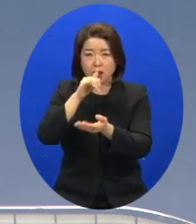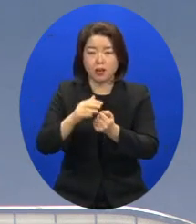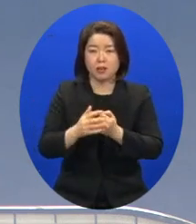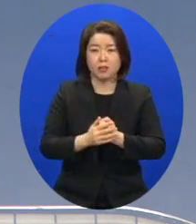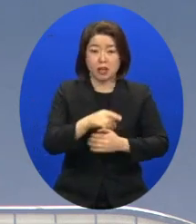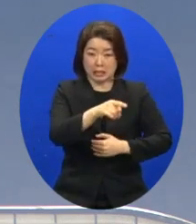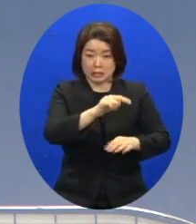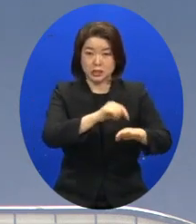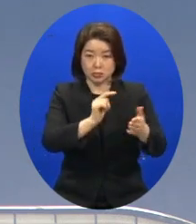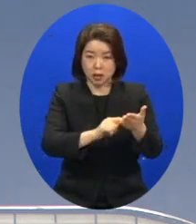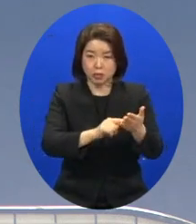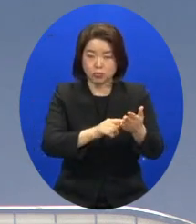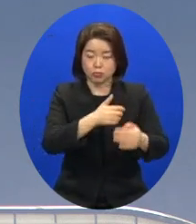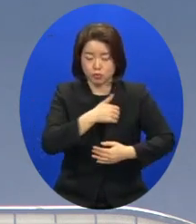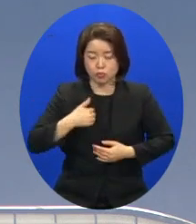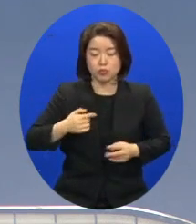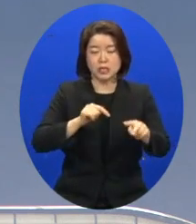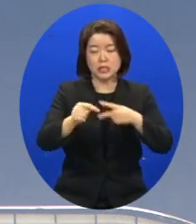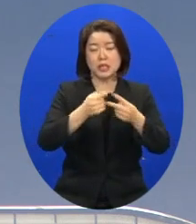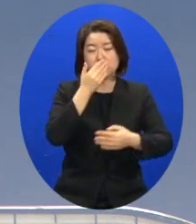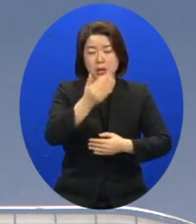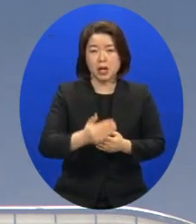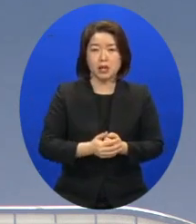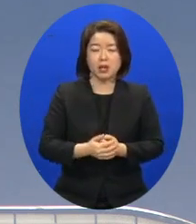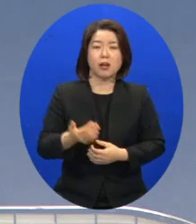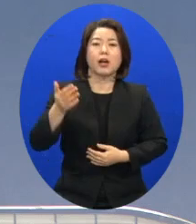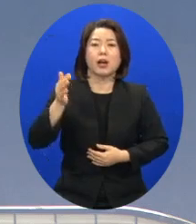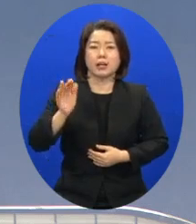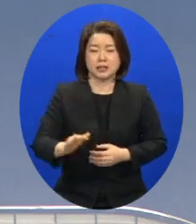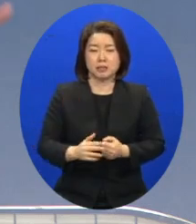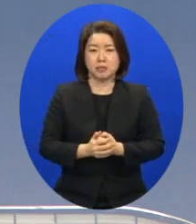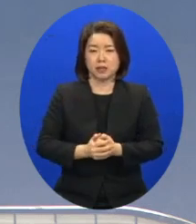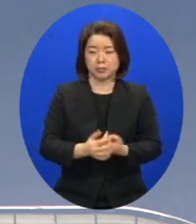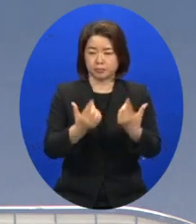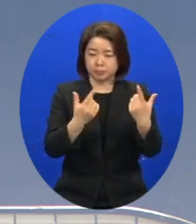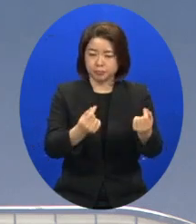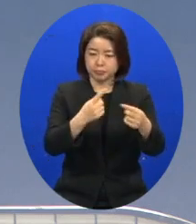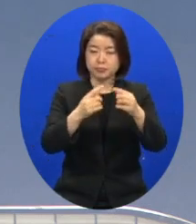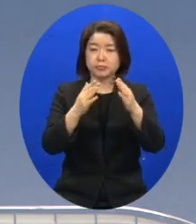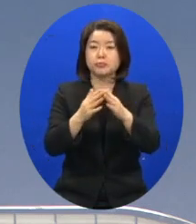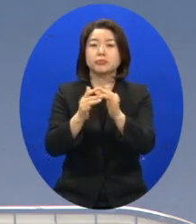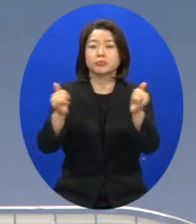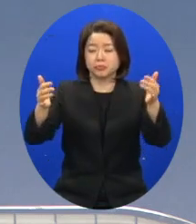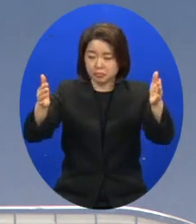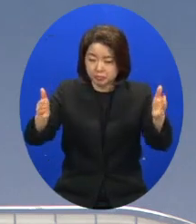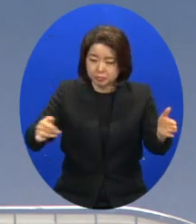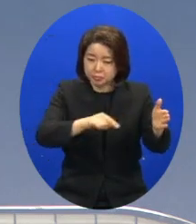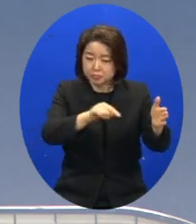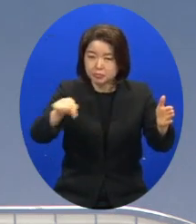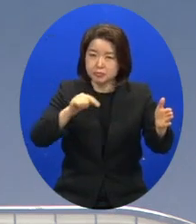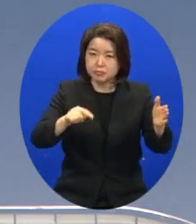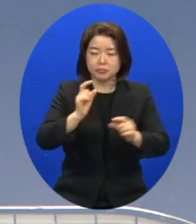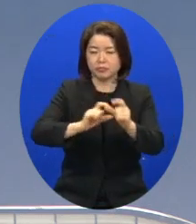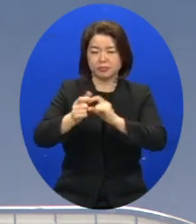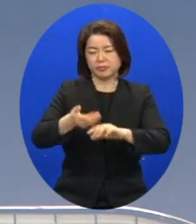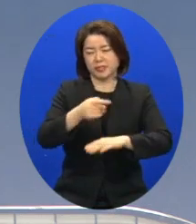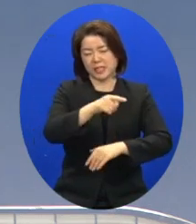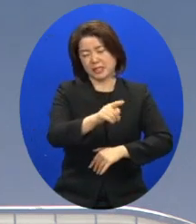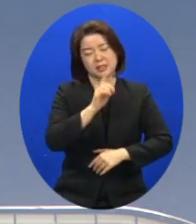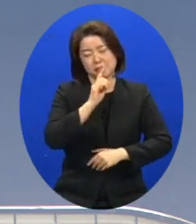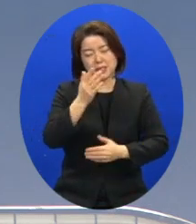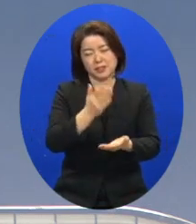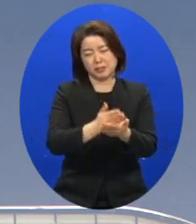심정은 충분히 이해가 됩니다 그러나 같은 교인들 사이에 우리 더 이상 이런 이야기 하지